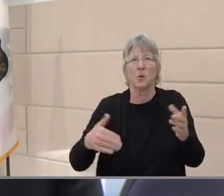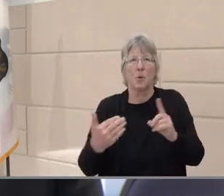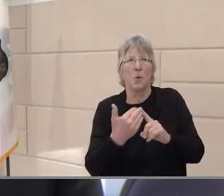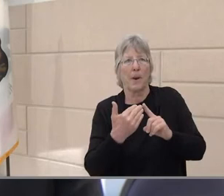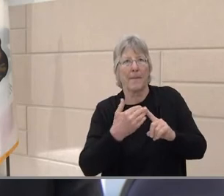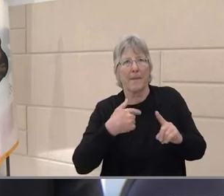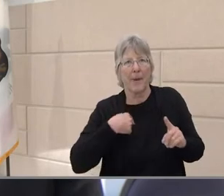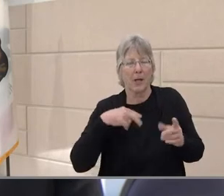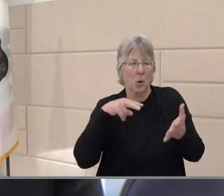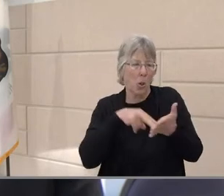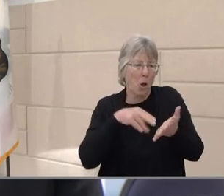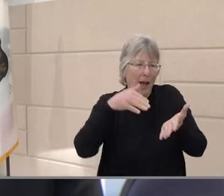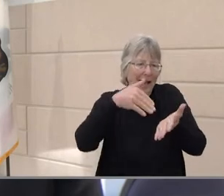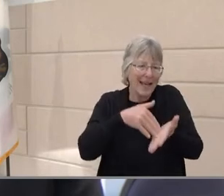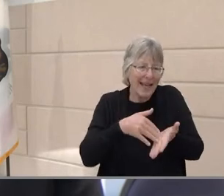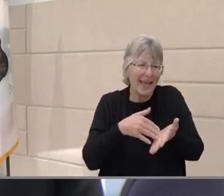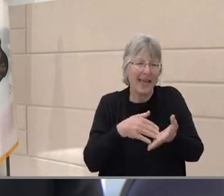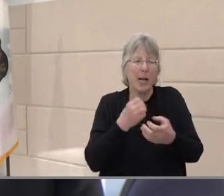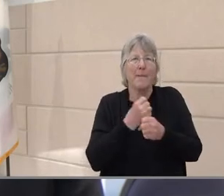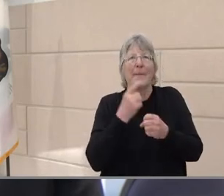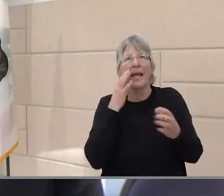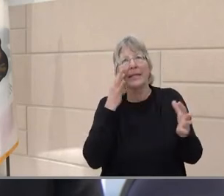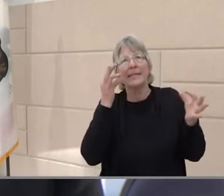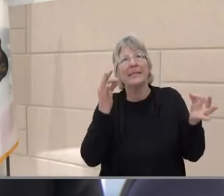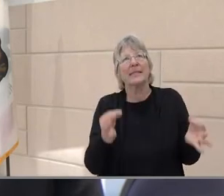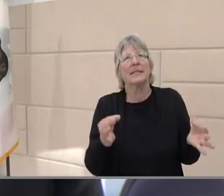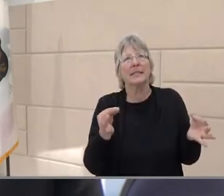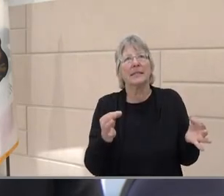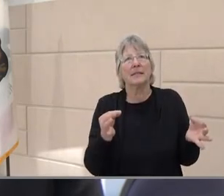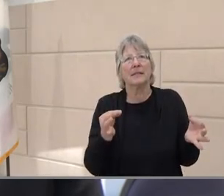ធានហើយវាមានភាពប៉ះពាល់ទៅលើការតាក់ទាញសិស្ស